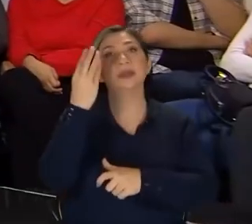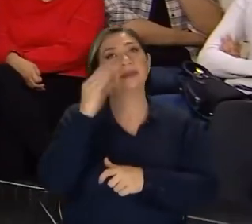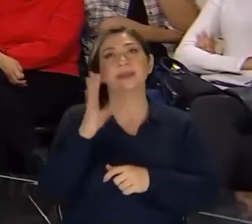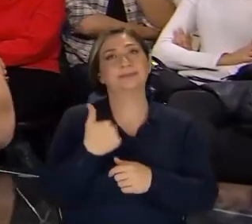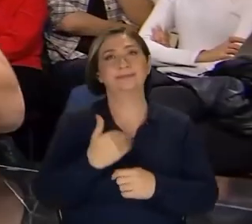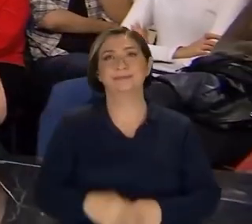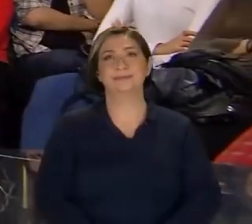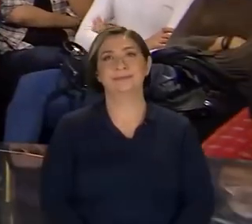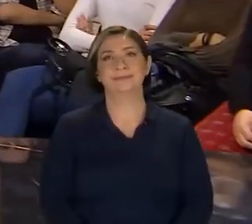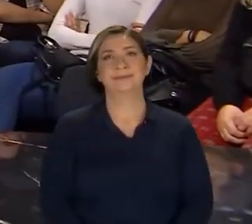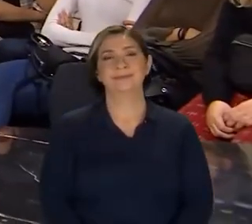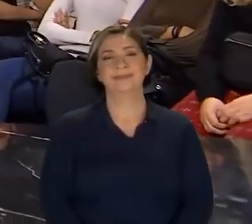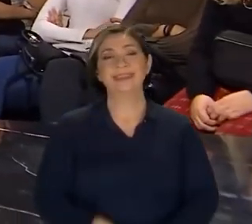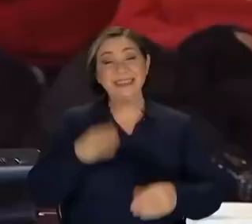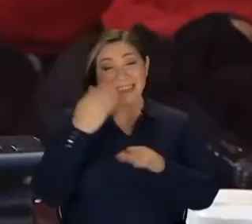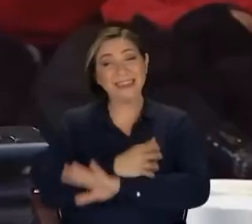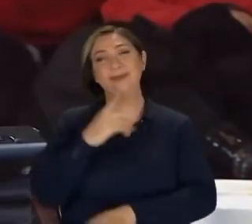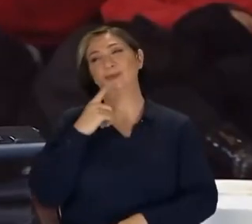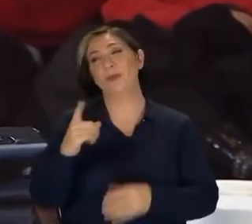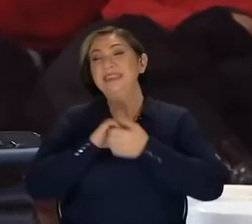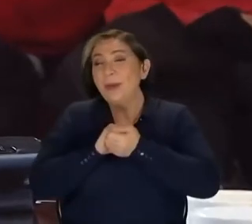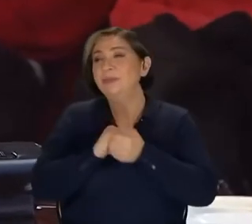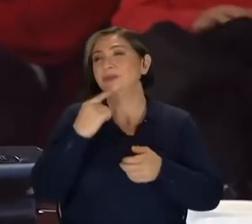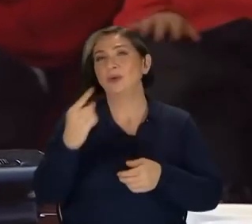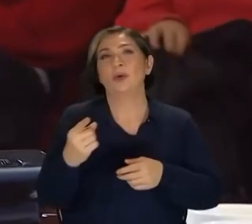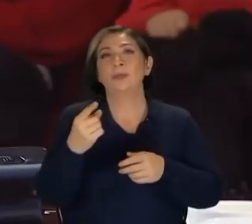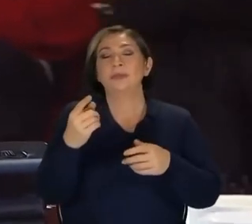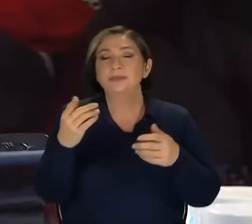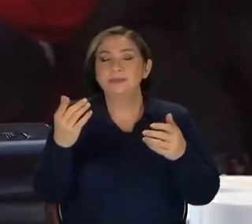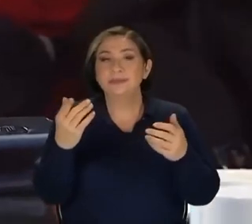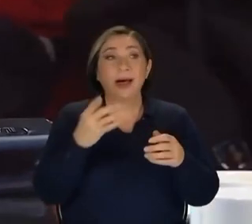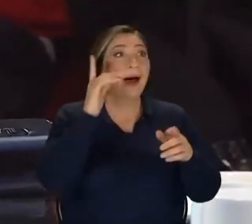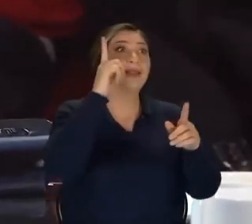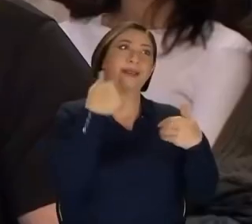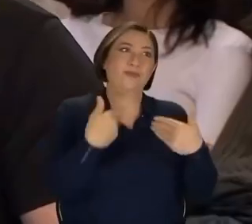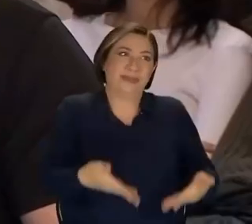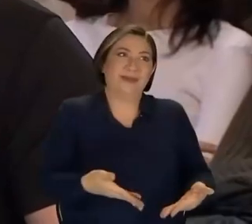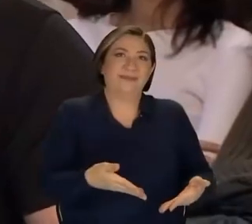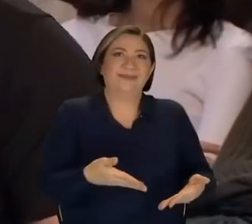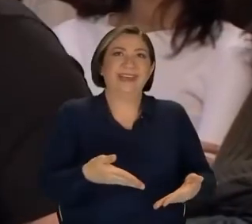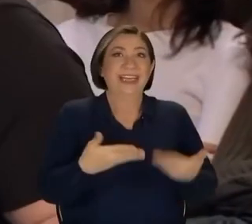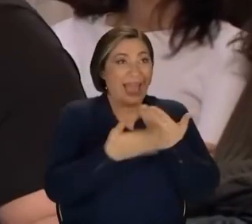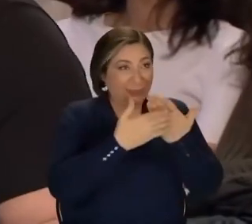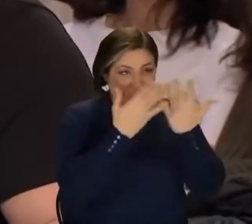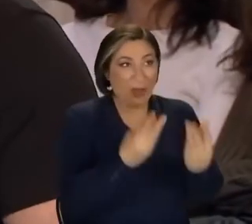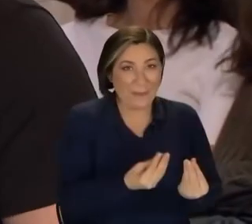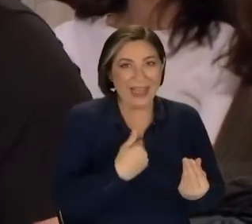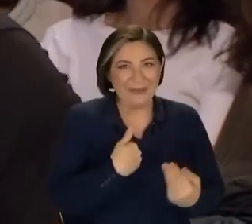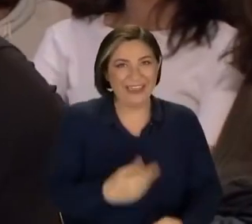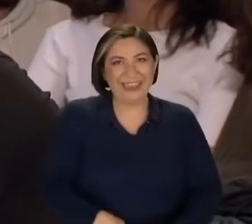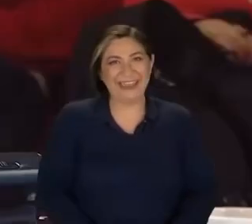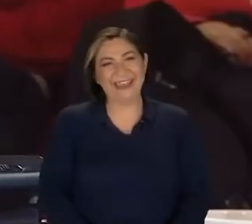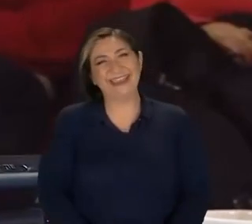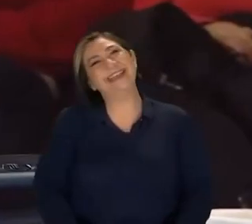anlamadım. Samimi söylüyorum. Çok iyi. Samimi Allah'tan, yani Allah'tan buradayım. Yani yardımcı olabilirim.